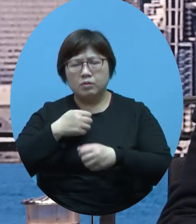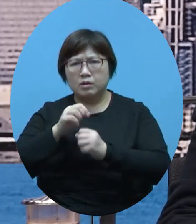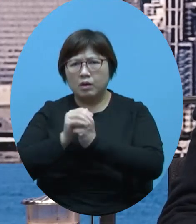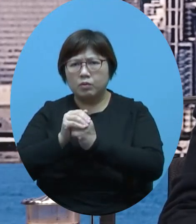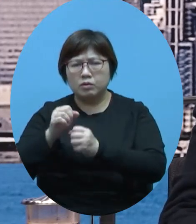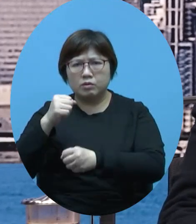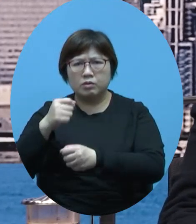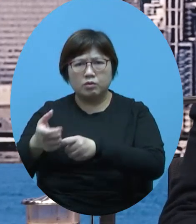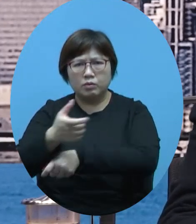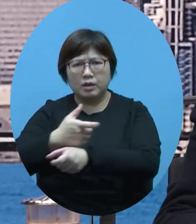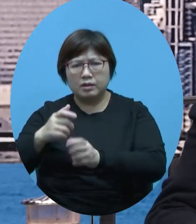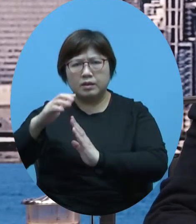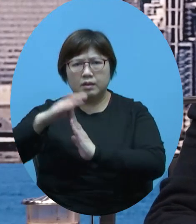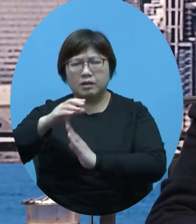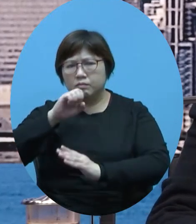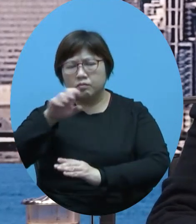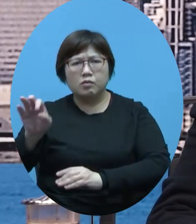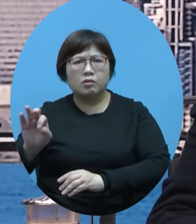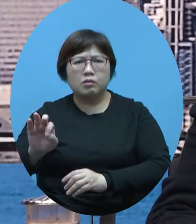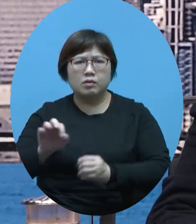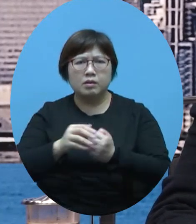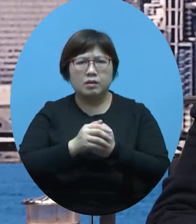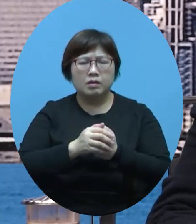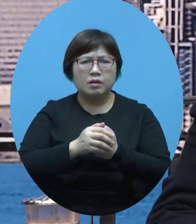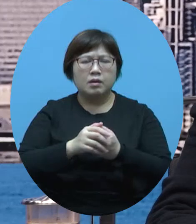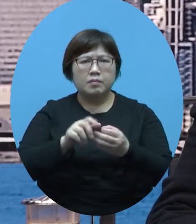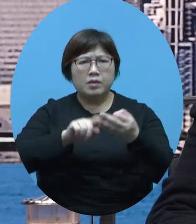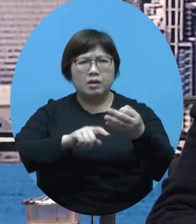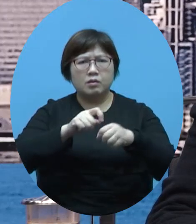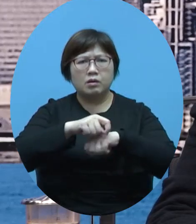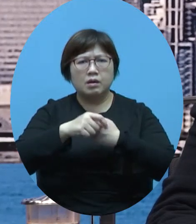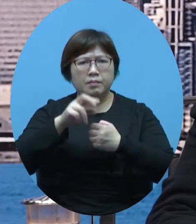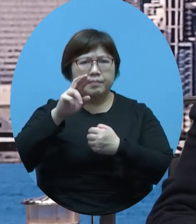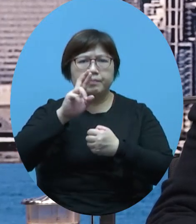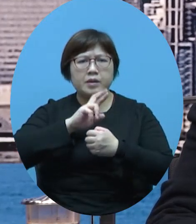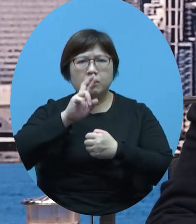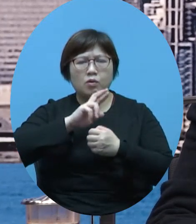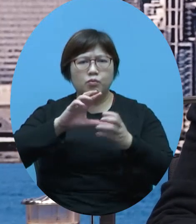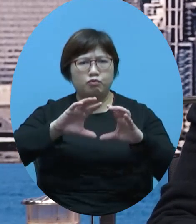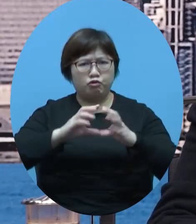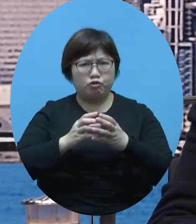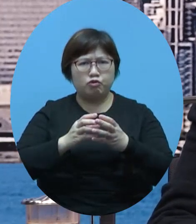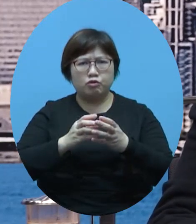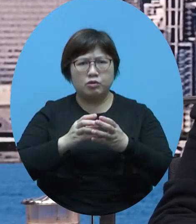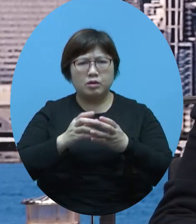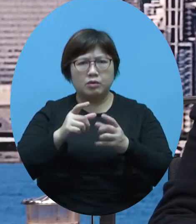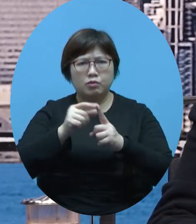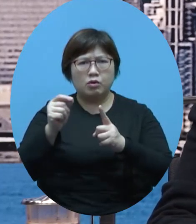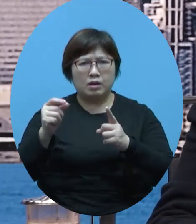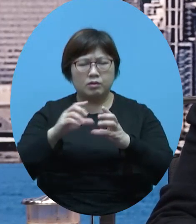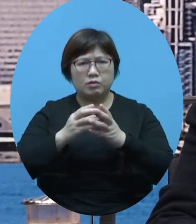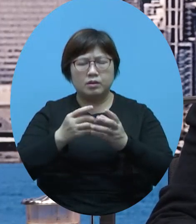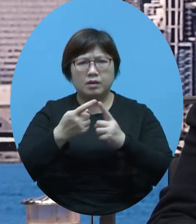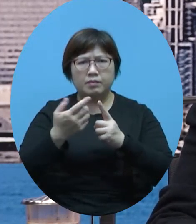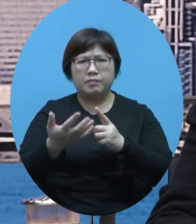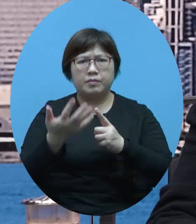樣嘅。咁啊，至於秘魯嗰個團咧，就我就覺得，因為其實嗰、那個嗰五位人士咧，